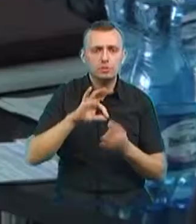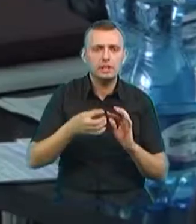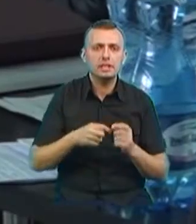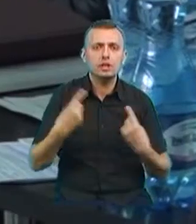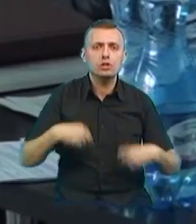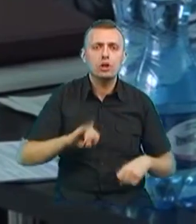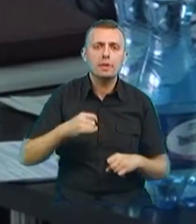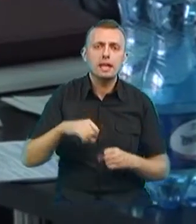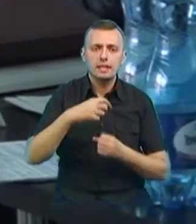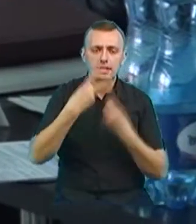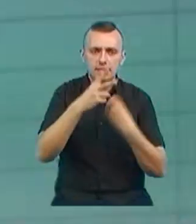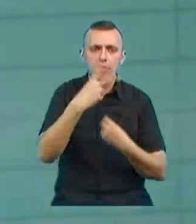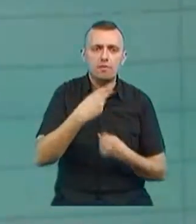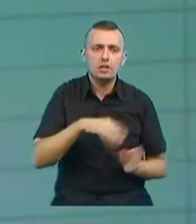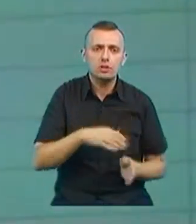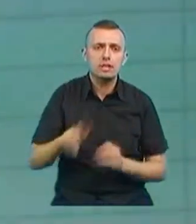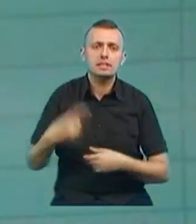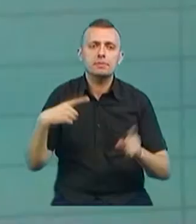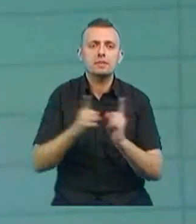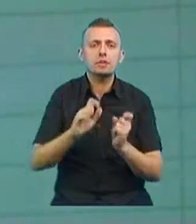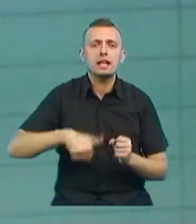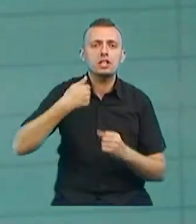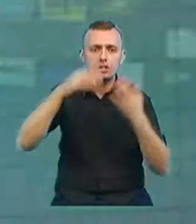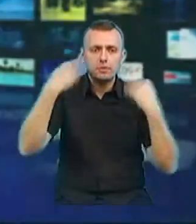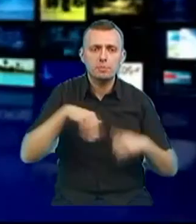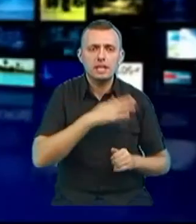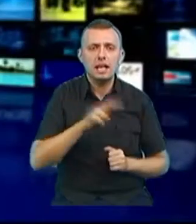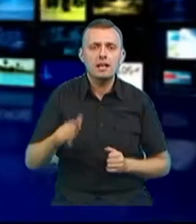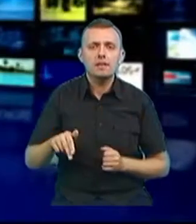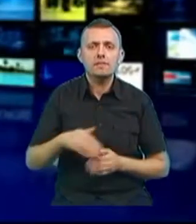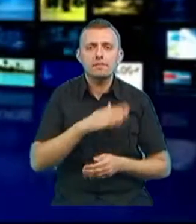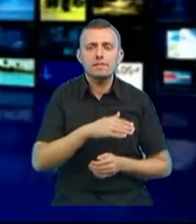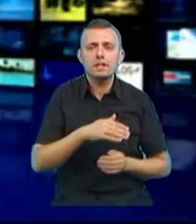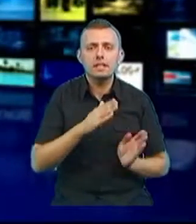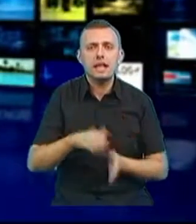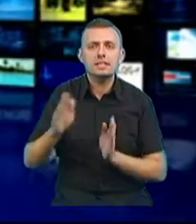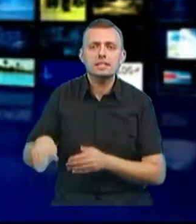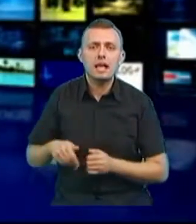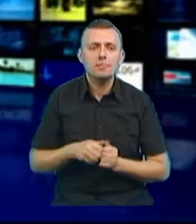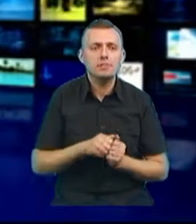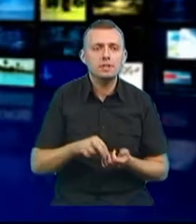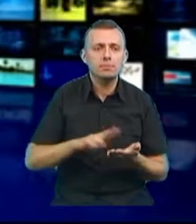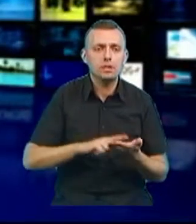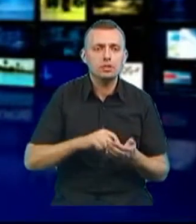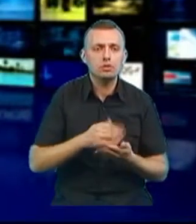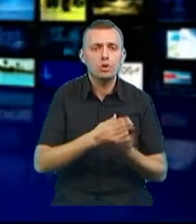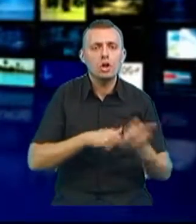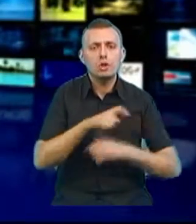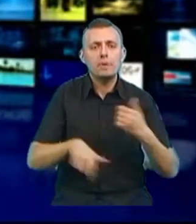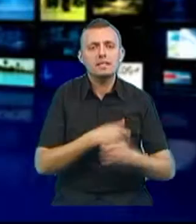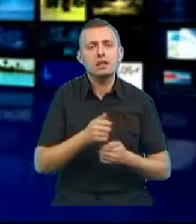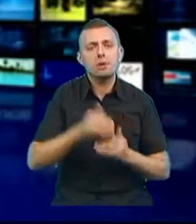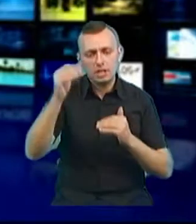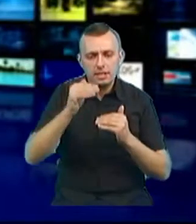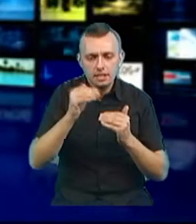później. Kolejne spotkanie komisji z prezesem Wilanowskim w przyszłym miesiącu. Bezrobocie spada zarówno w kraju, jak i w naszym powiecie.